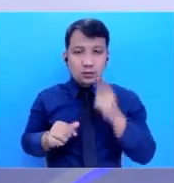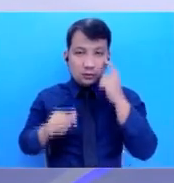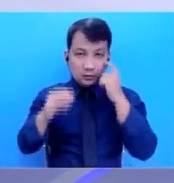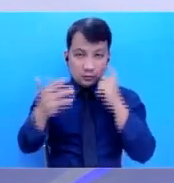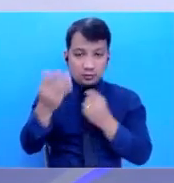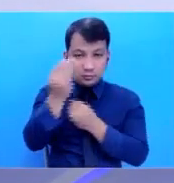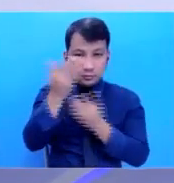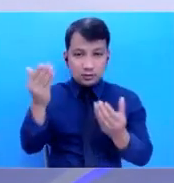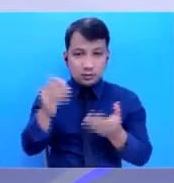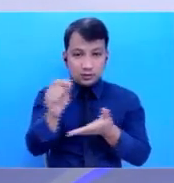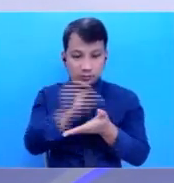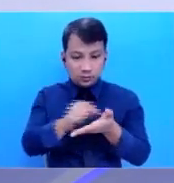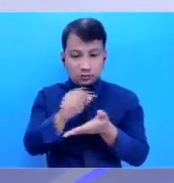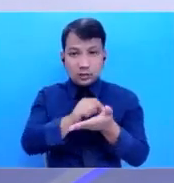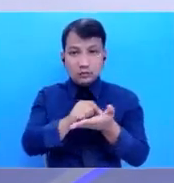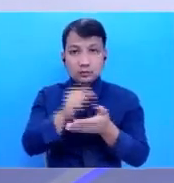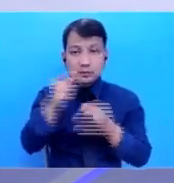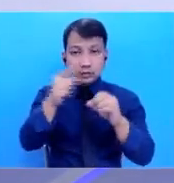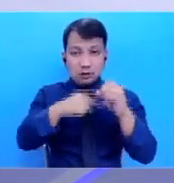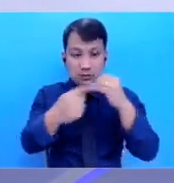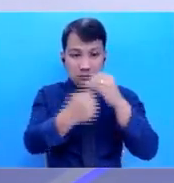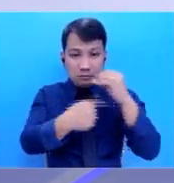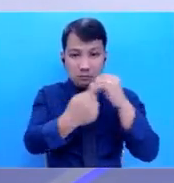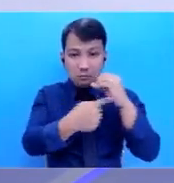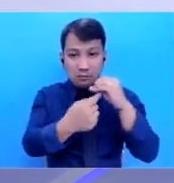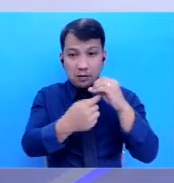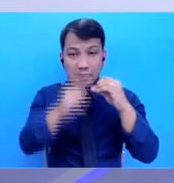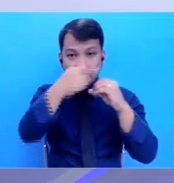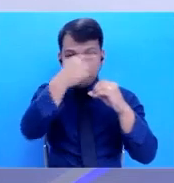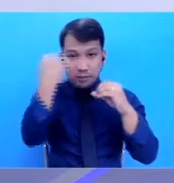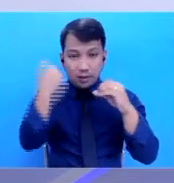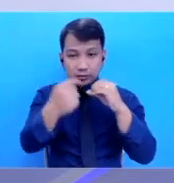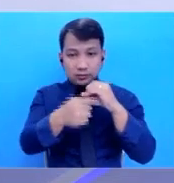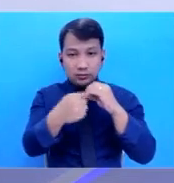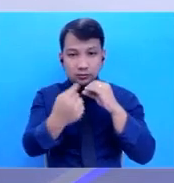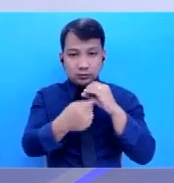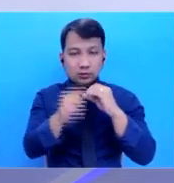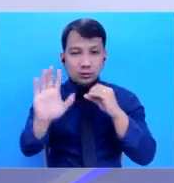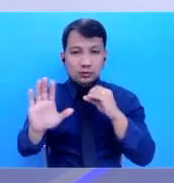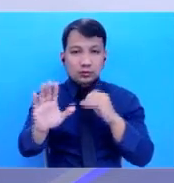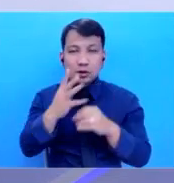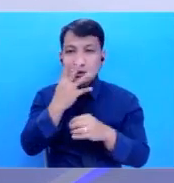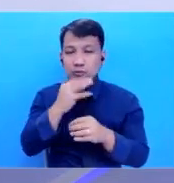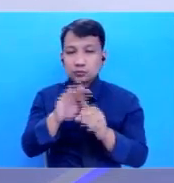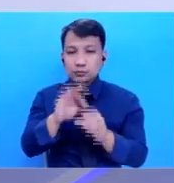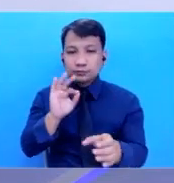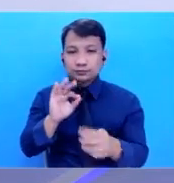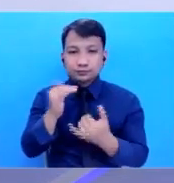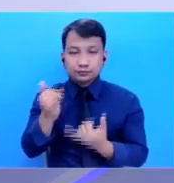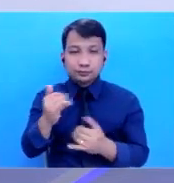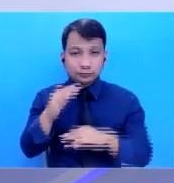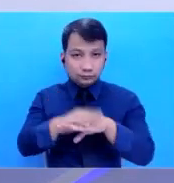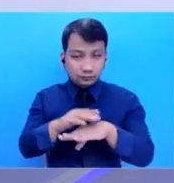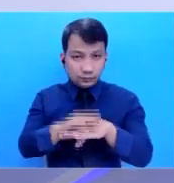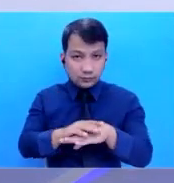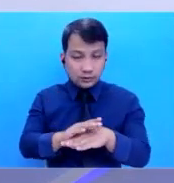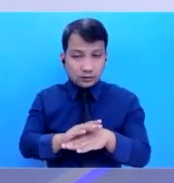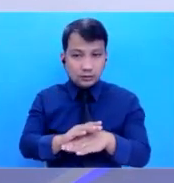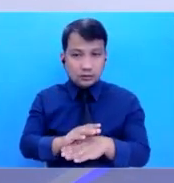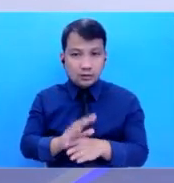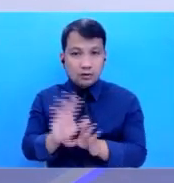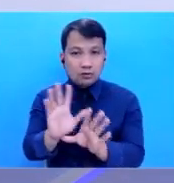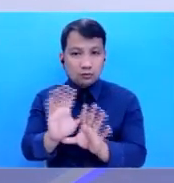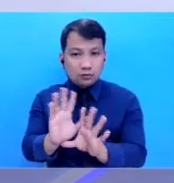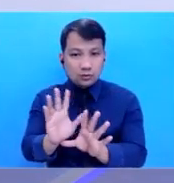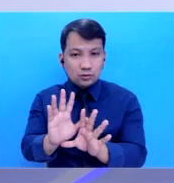itiman ang loob ng bilog sa unahan ng pangalan ng kandidatong inyong iboboto. At paalala lamang po, huwag na